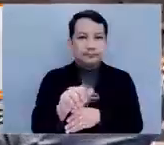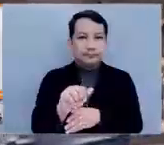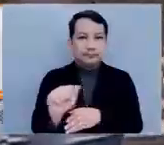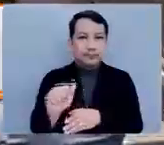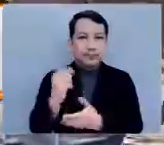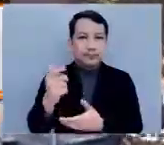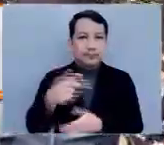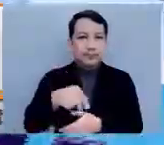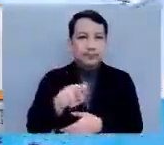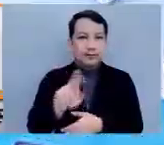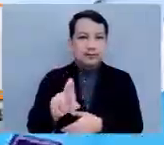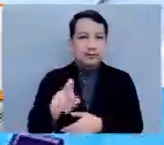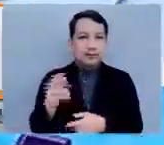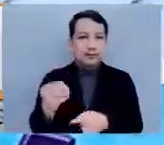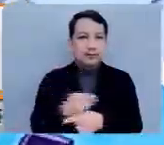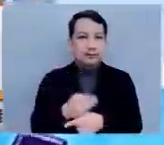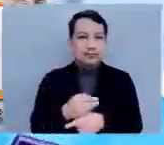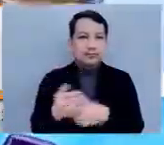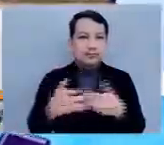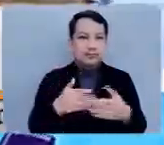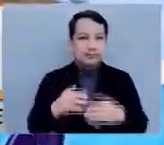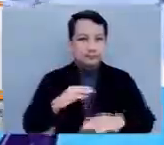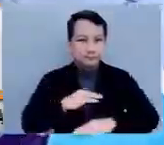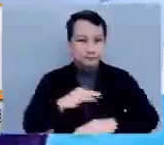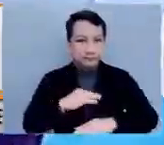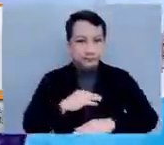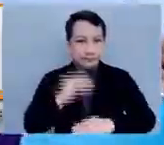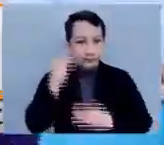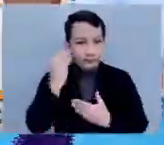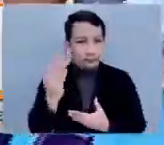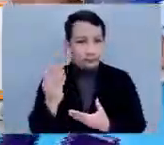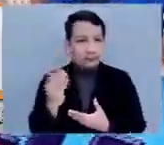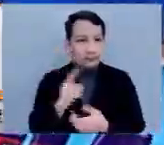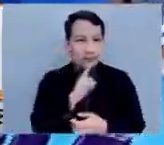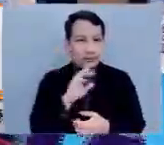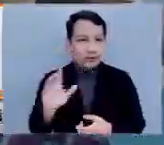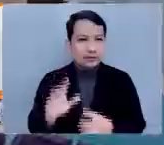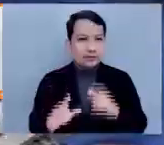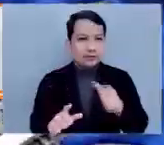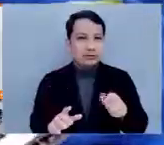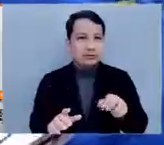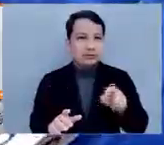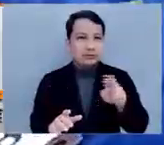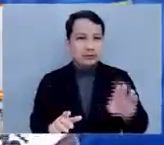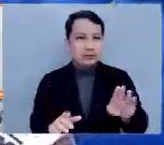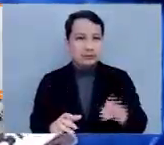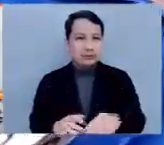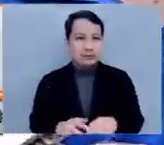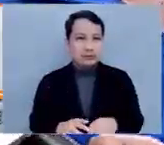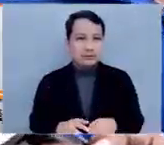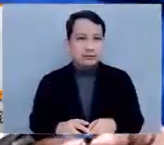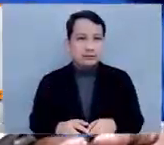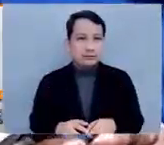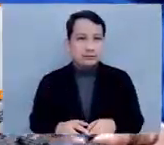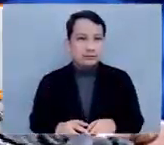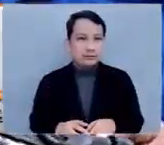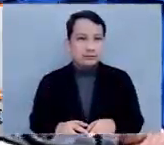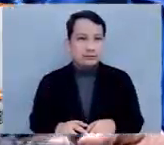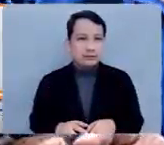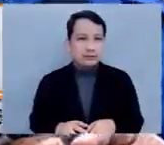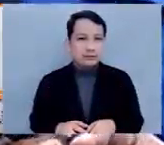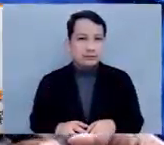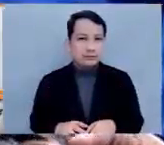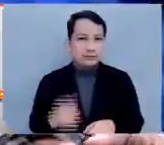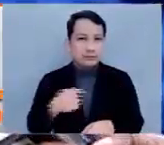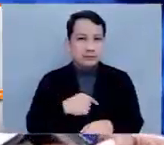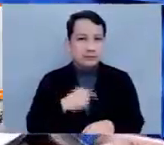PUV modernization. Hindi rin kontento ang Manibela sa mga ipinangako ng LTFRB. Mismong gobyerno natin ang bumababoy sa